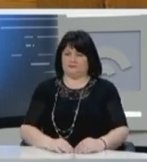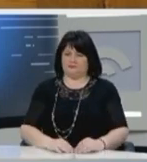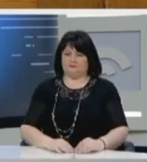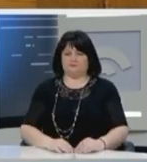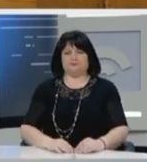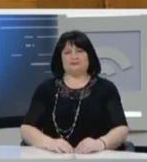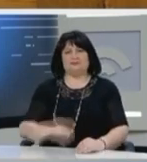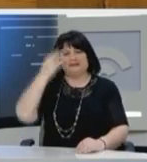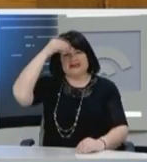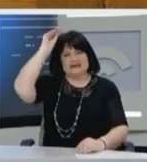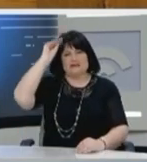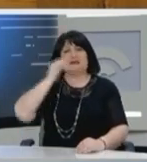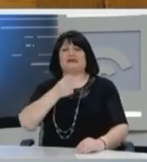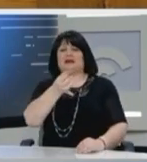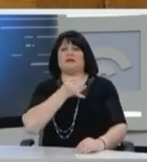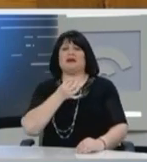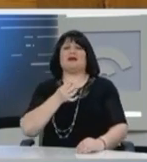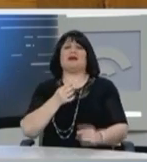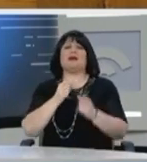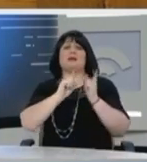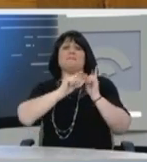ο Τσίπρας έσχιζε μνημόνια